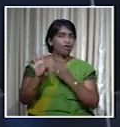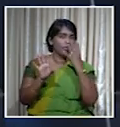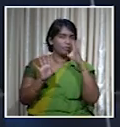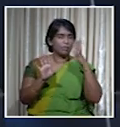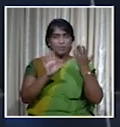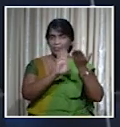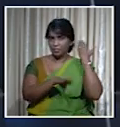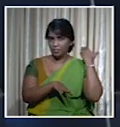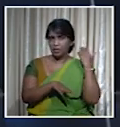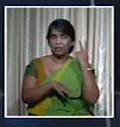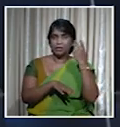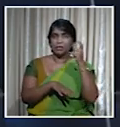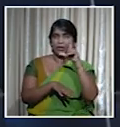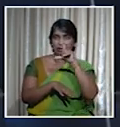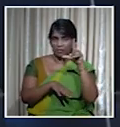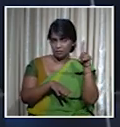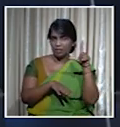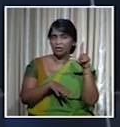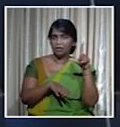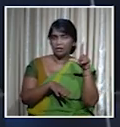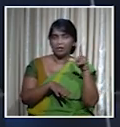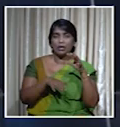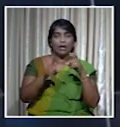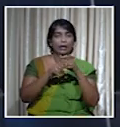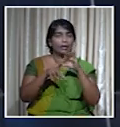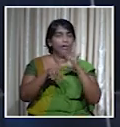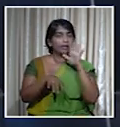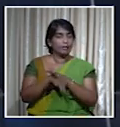කලින් 2017 ඉතර ඩෙංගු මර්ධන